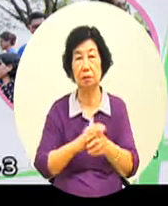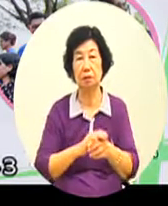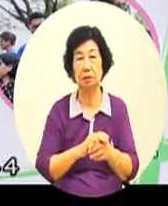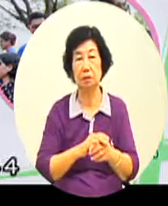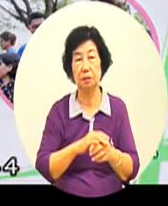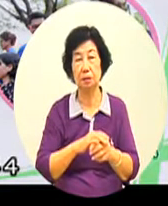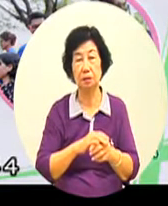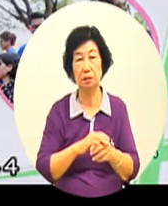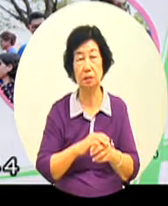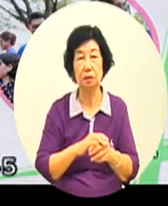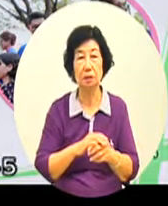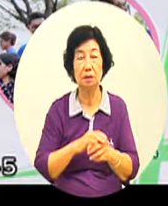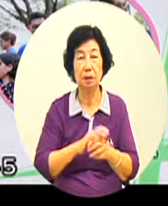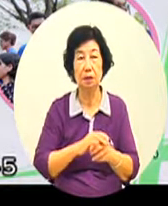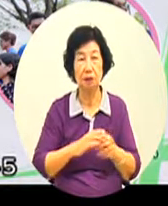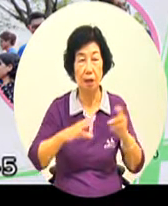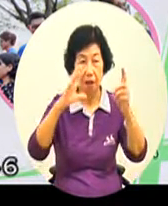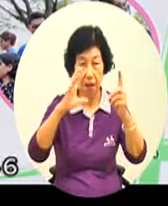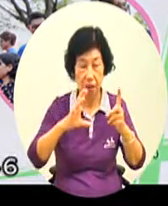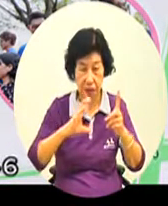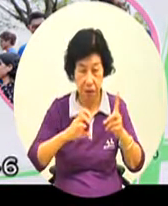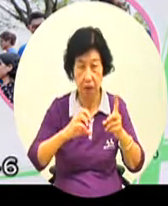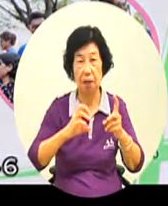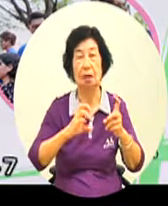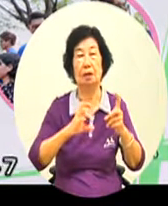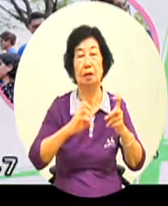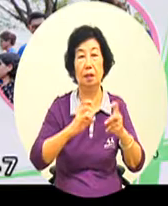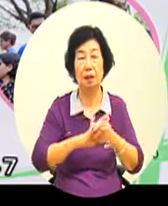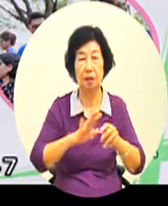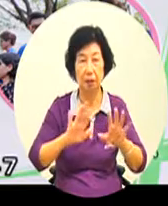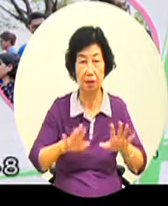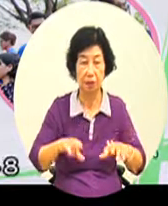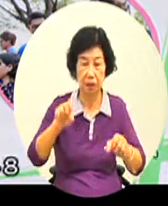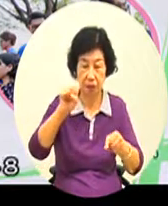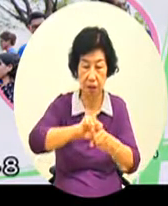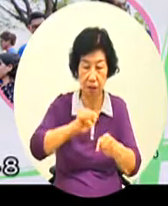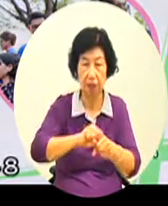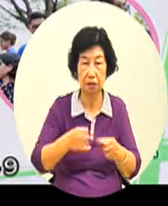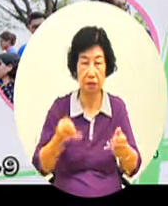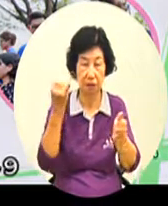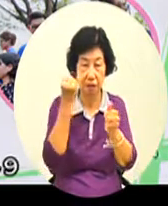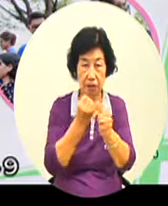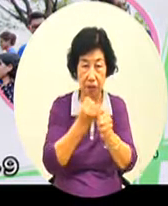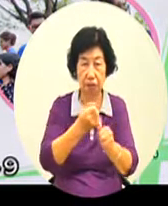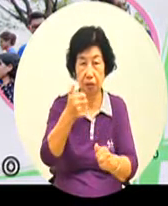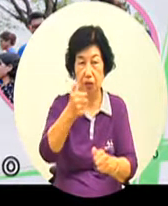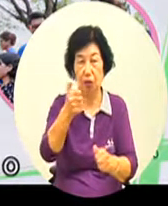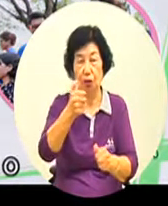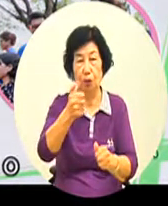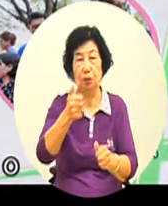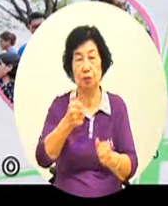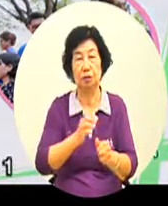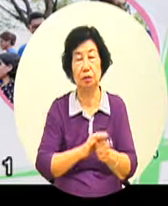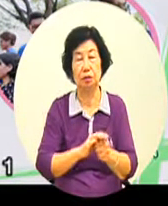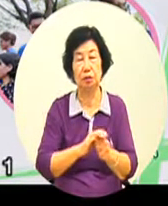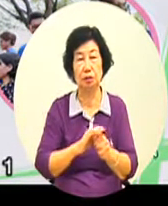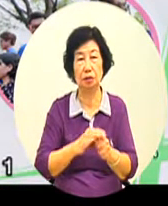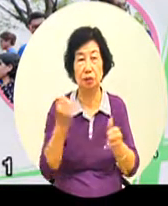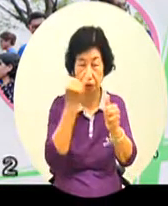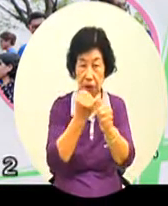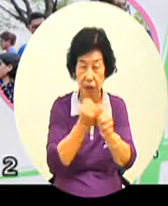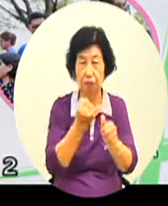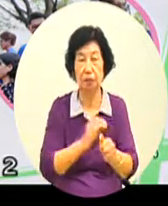下，我们今年哈扩增到50对哈的新人来完成这个终身大事。那音乐会的部分已经进入